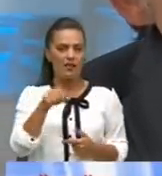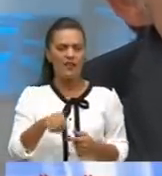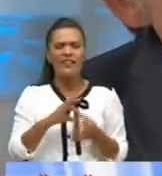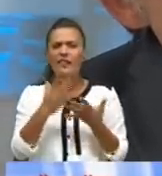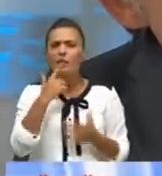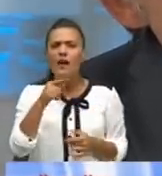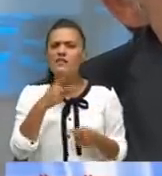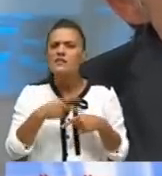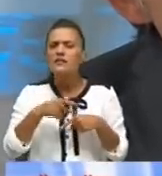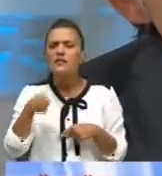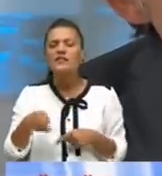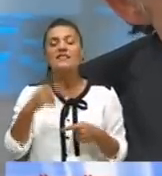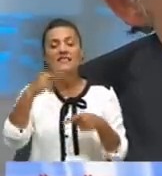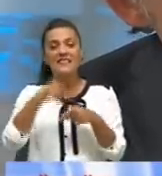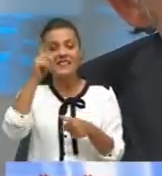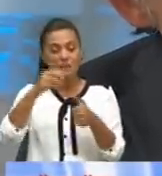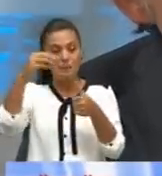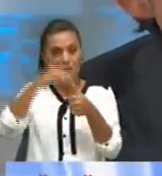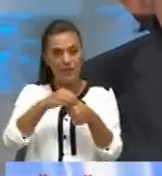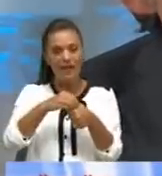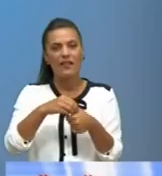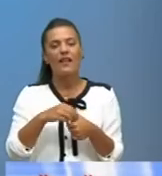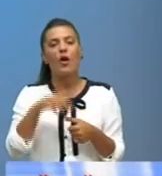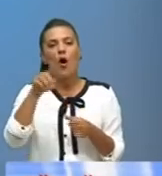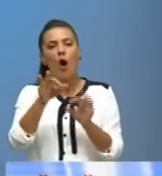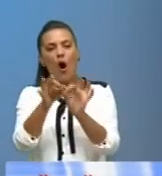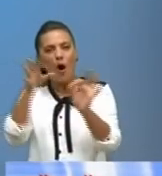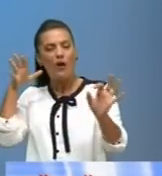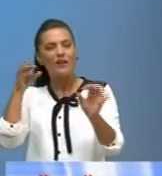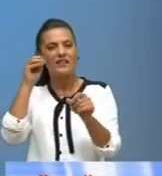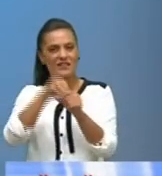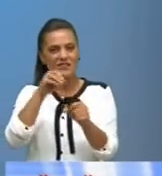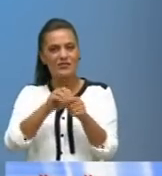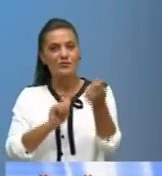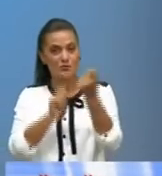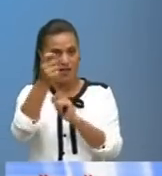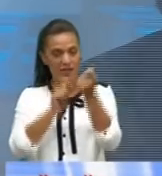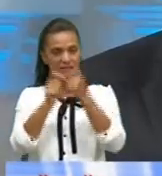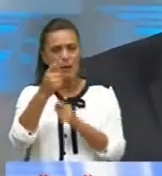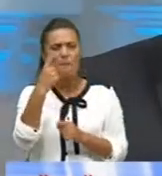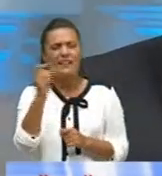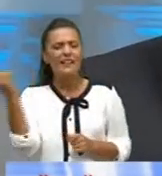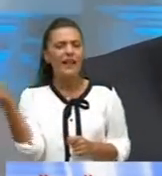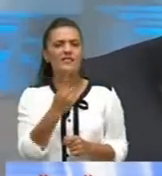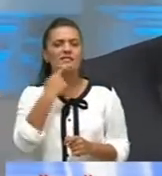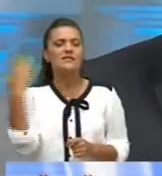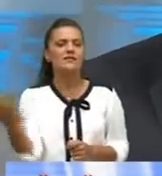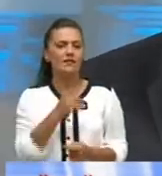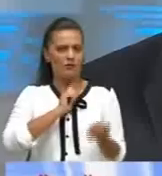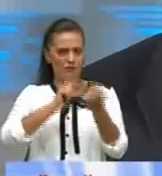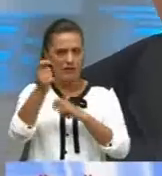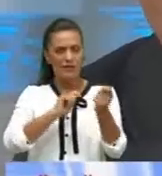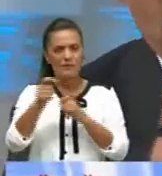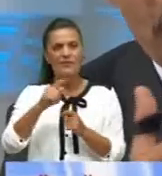demek zihgir? Zihgir işte baş parmağa takılan, hı-hı, ve ok atmak için kullanılan, binlerce yıldır kullanılan. Şöyle bir